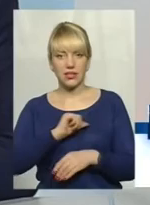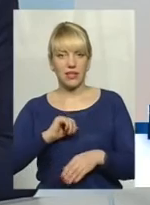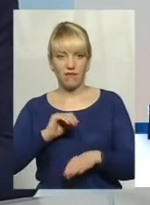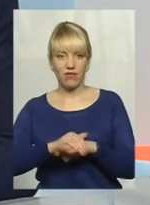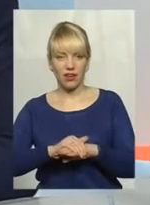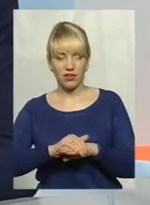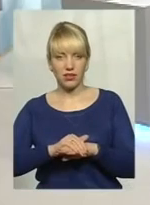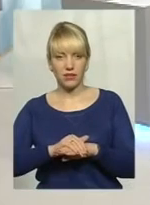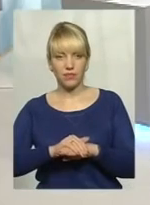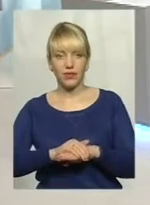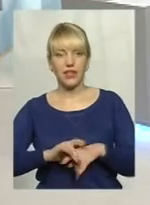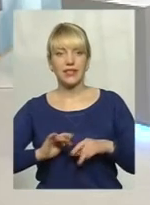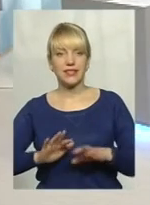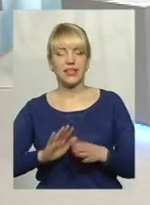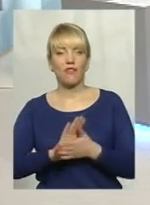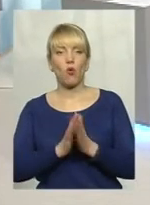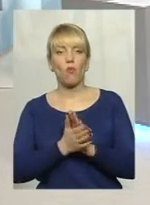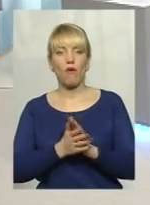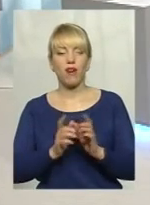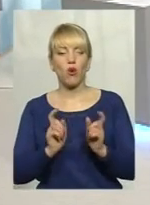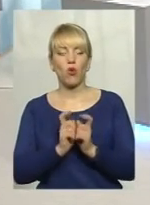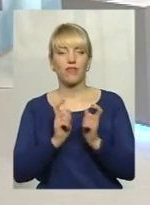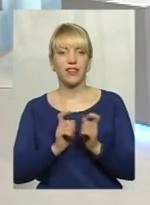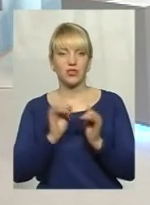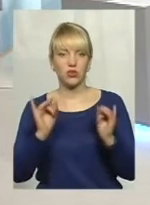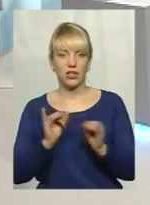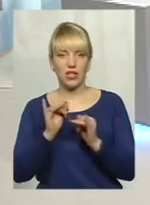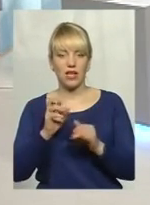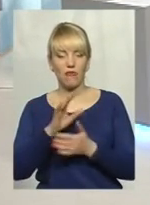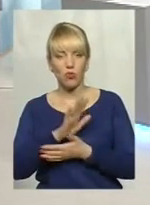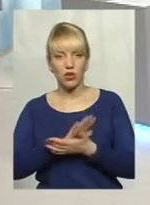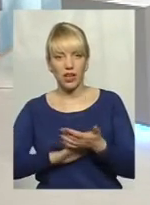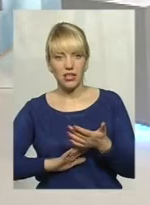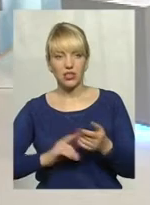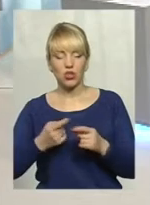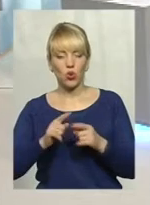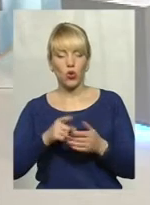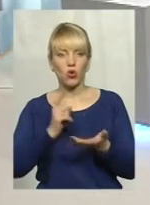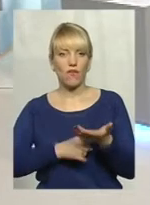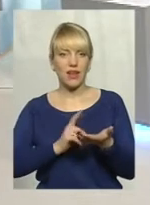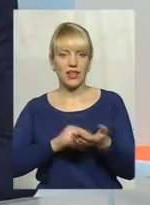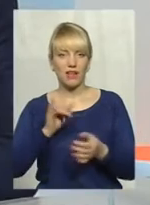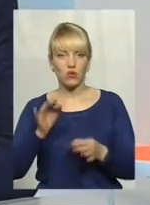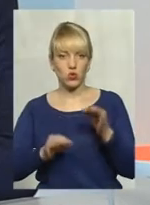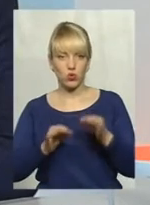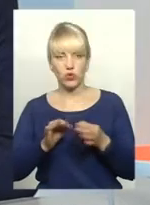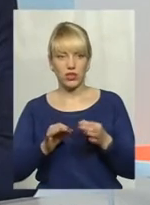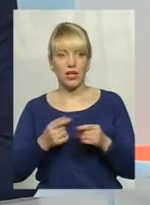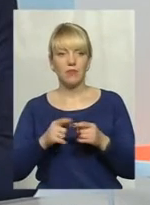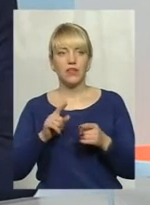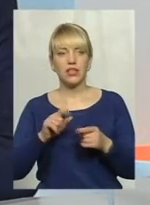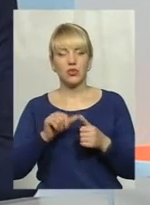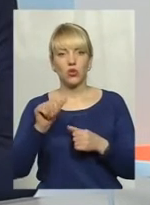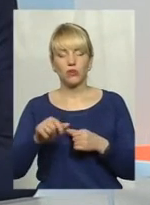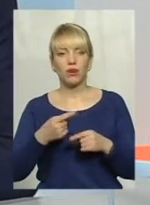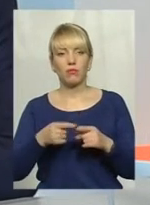факт дії в умовах конфлікту інтересів, але й в подальшому його доведення в суді. І, зокрема,